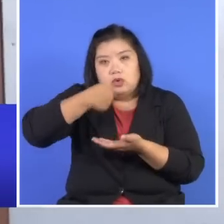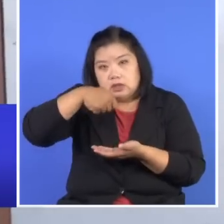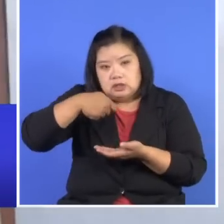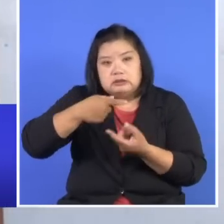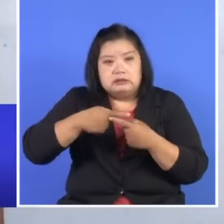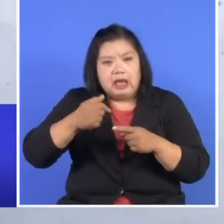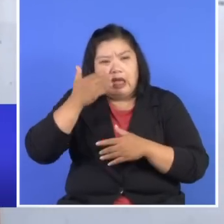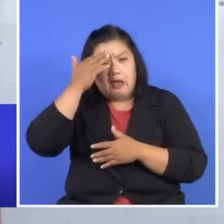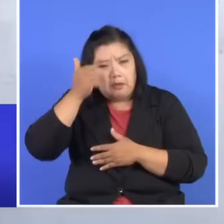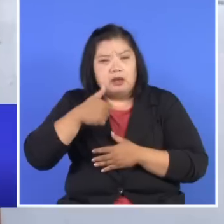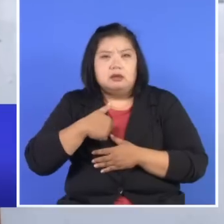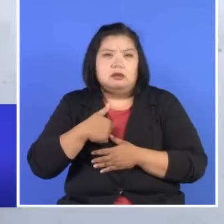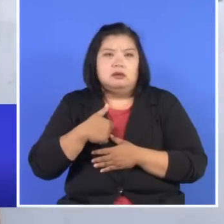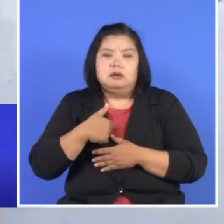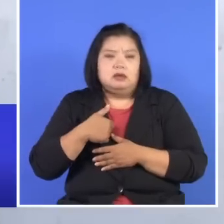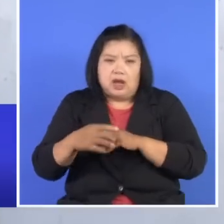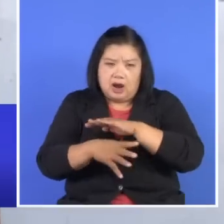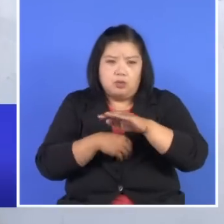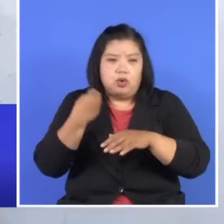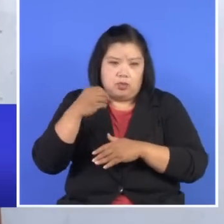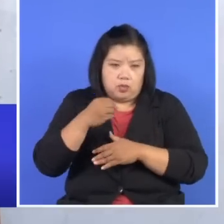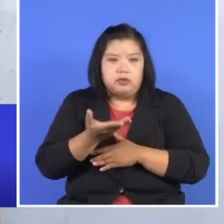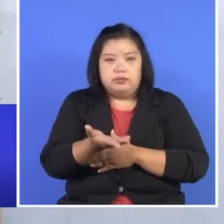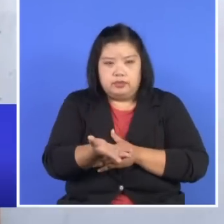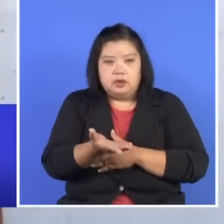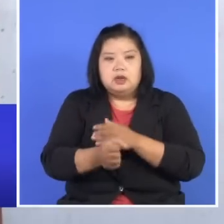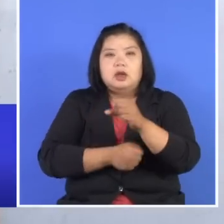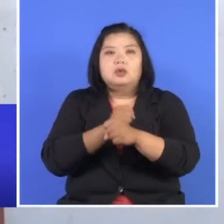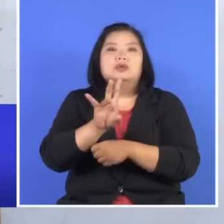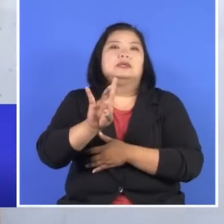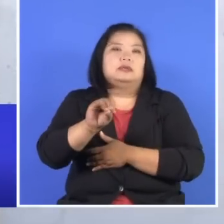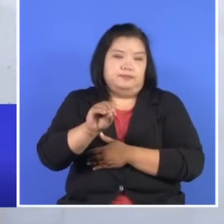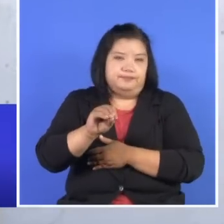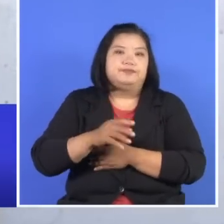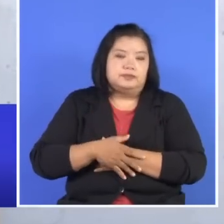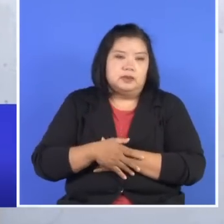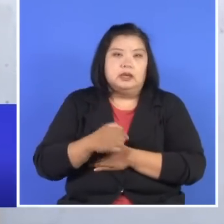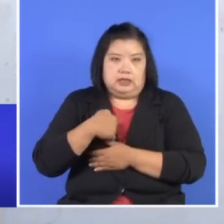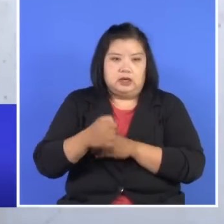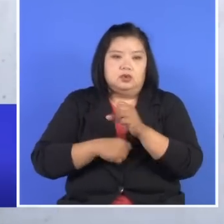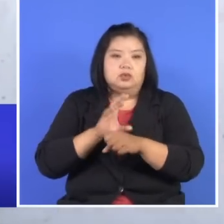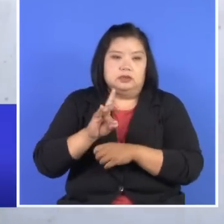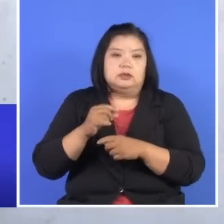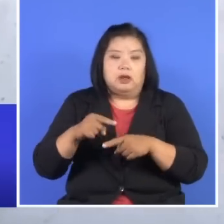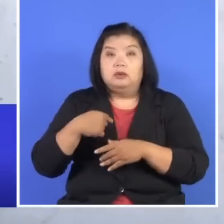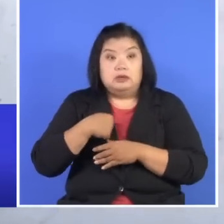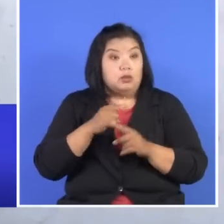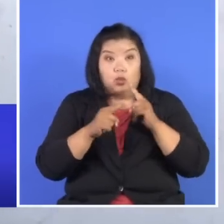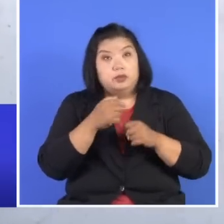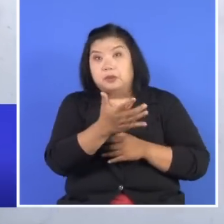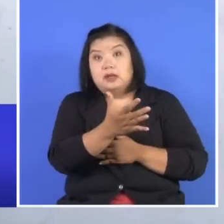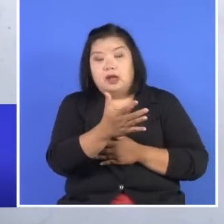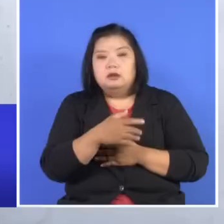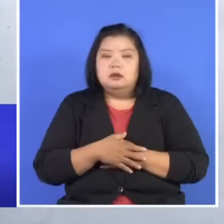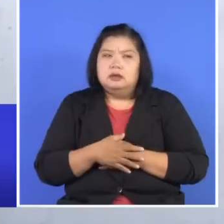ำนึกบุญคุณคุณผู้ชมพระตุ๋ยโพริศิโรอายุ70ปีท่านเล่าให้ฟังบอกว่าส่วนตัวแล้วอันตบาไม่เคยพูดคุยกับนายเหมนะเท่า